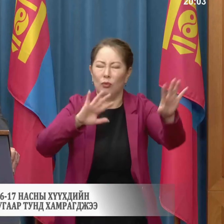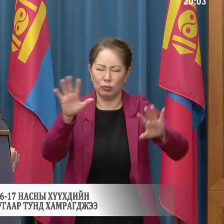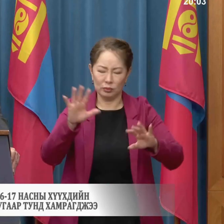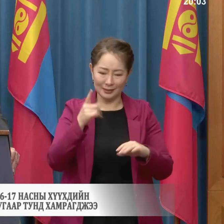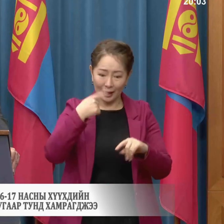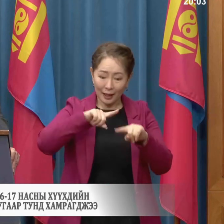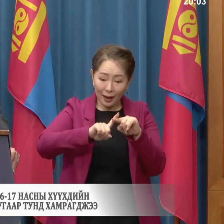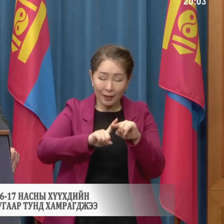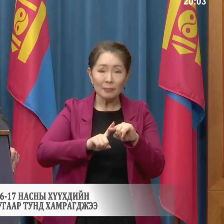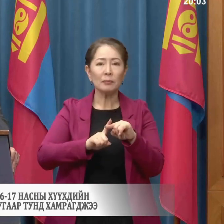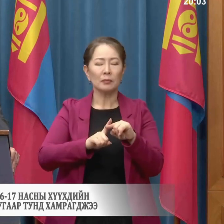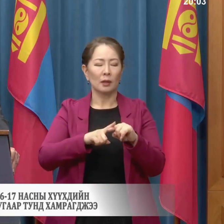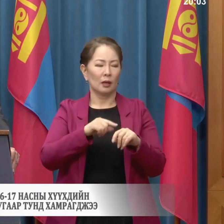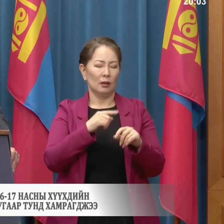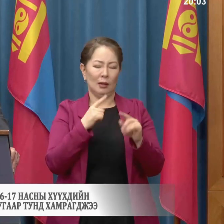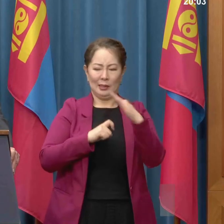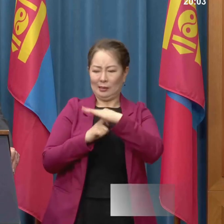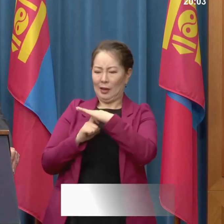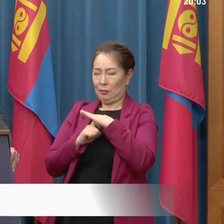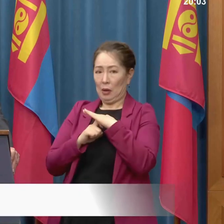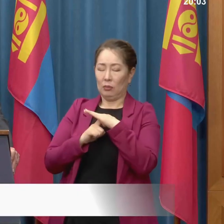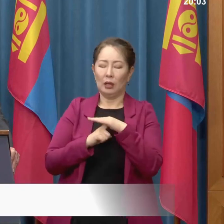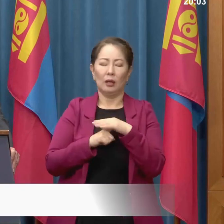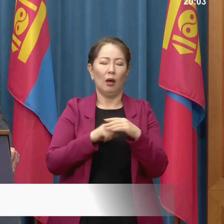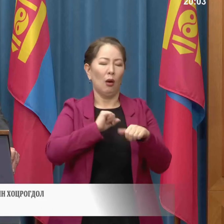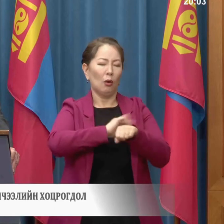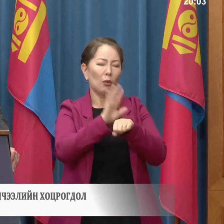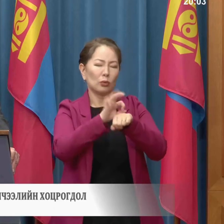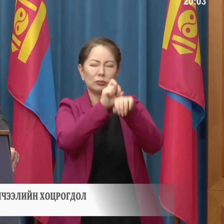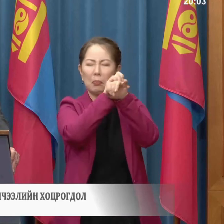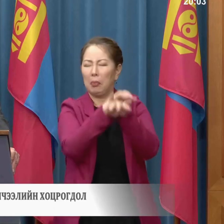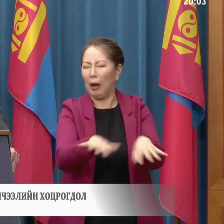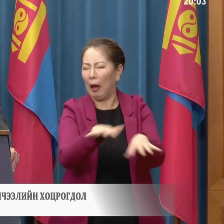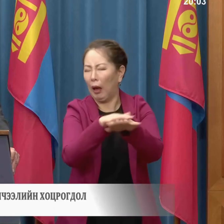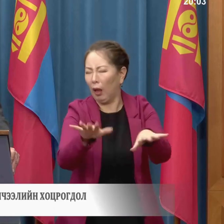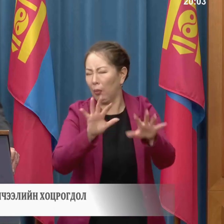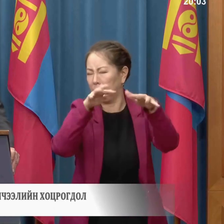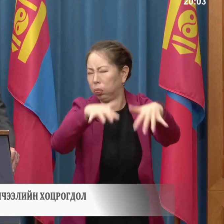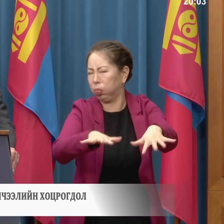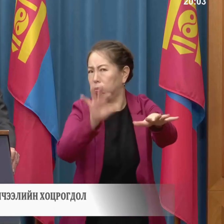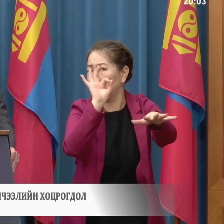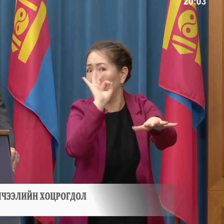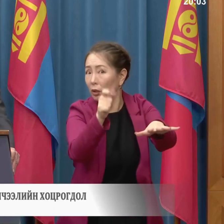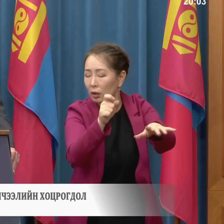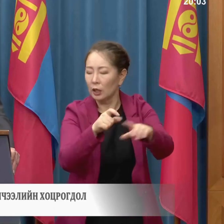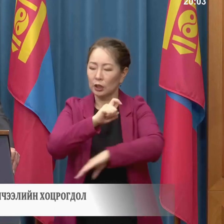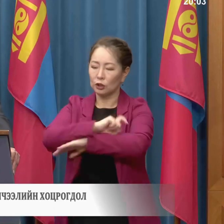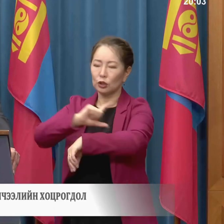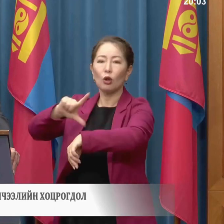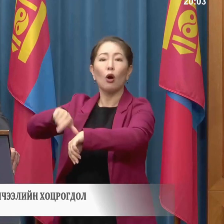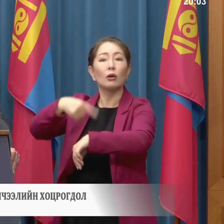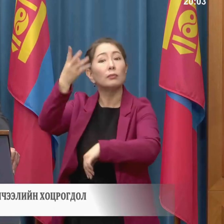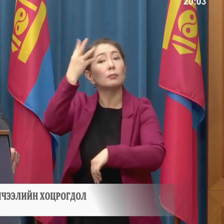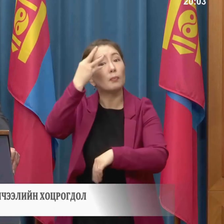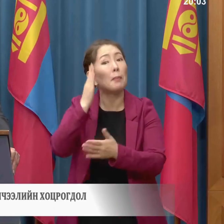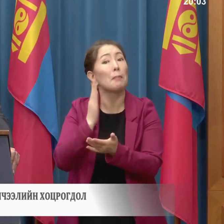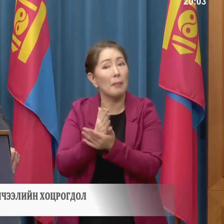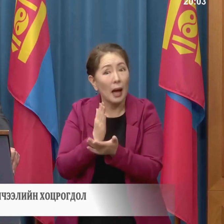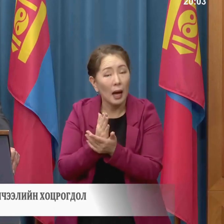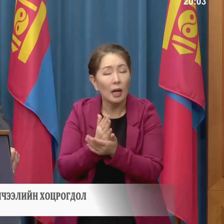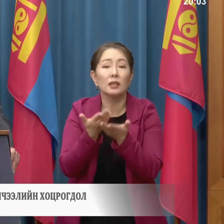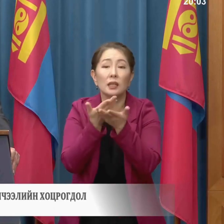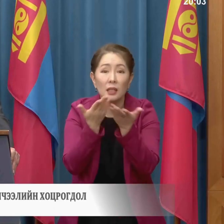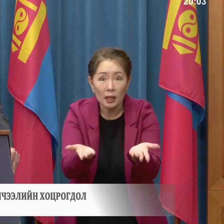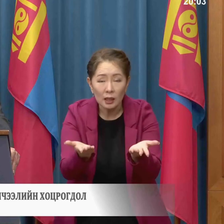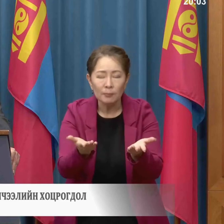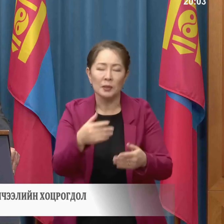хичээл сургуулийн асуудал одоо давлгаа ихсэх юм бол одоо хичээл сургуулийн асуудал хойшлох ийм бодтой эрсдэл байгаа учраас одоо